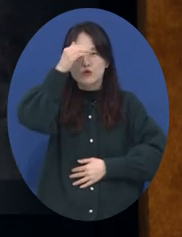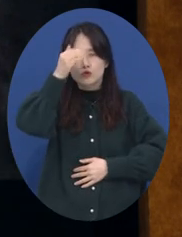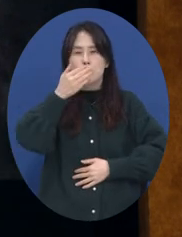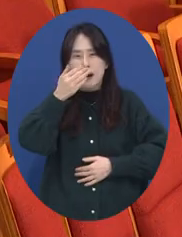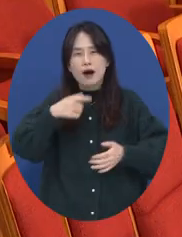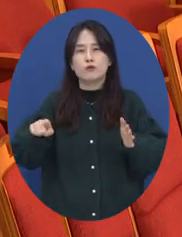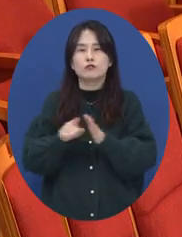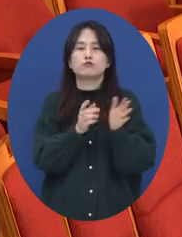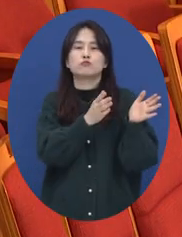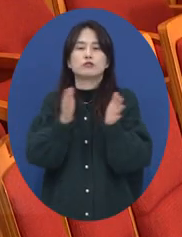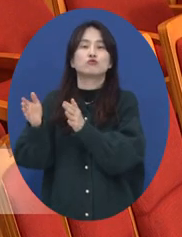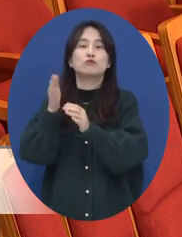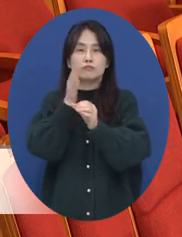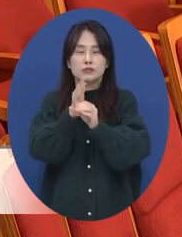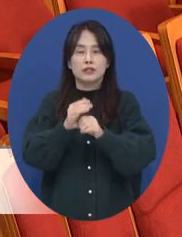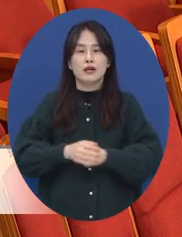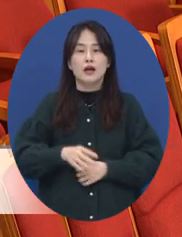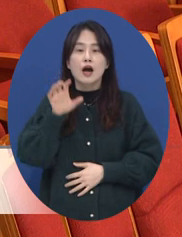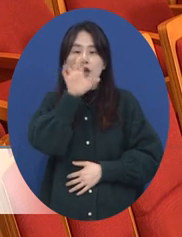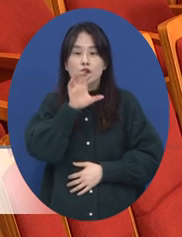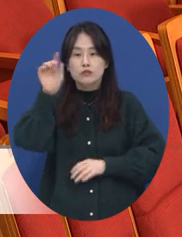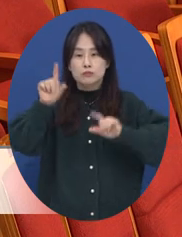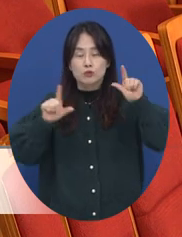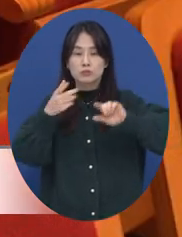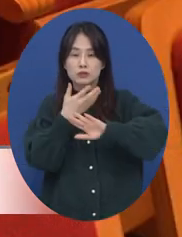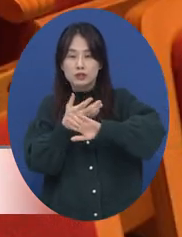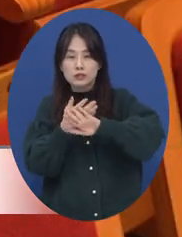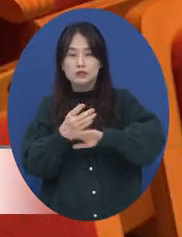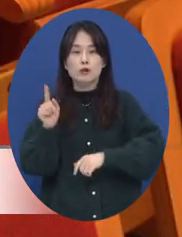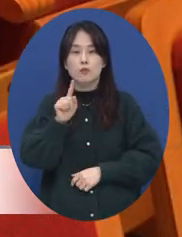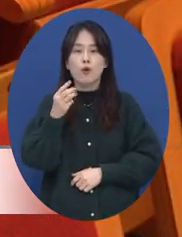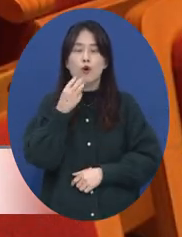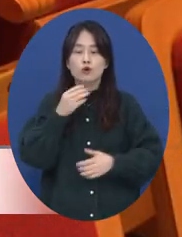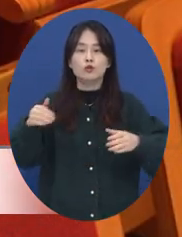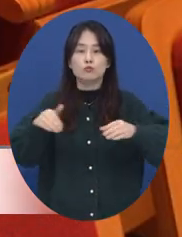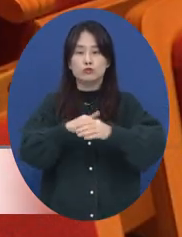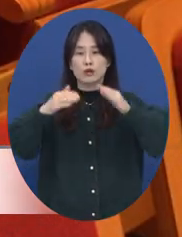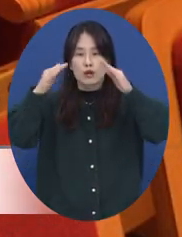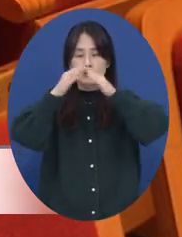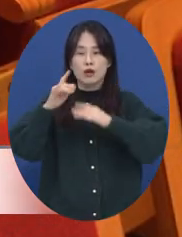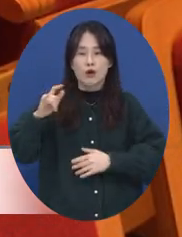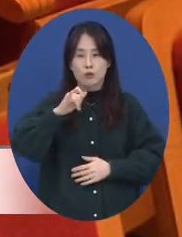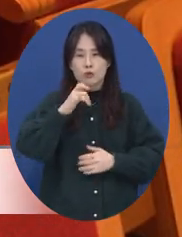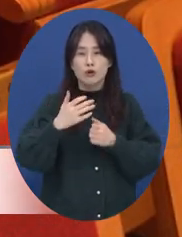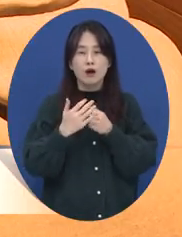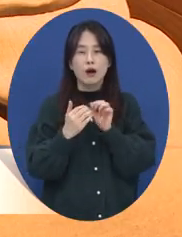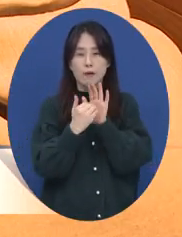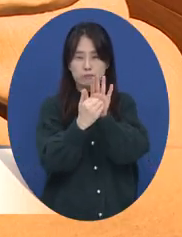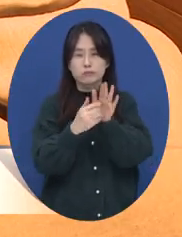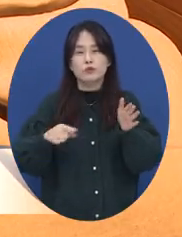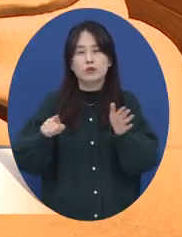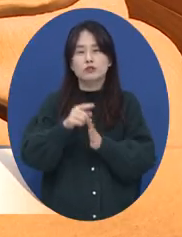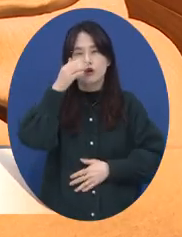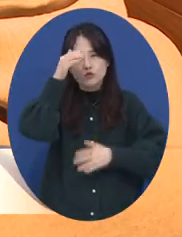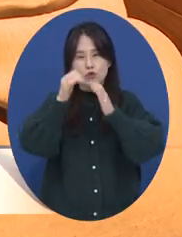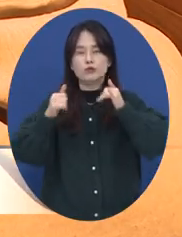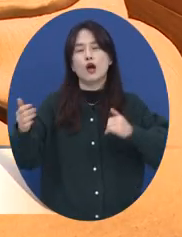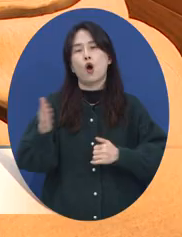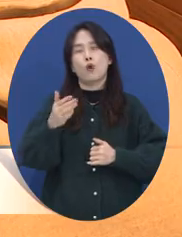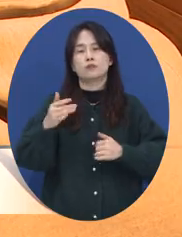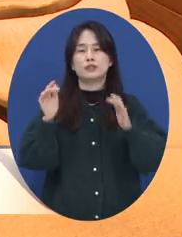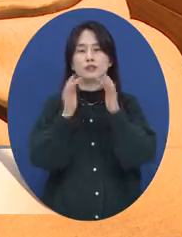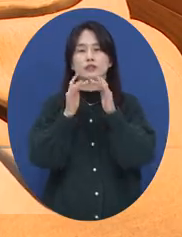준비하고 있습니다. 연습 모습이 달라진 건 경기도 문화의 전당이 감염병 확산을 막기 위해 관객 없이 인터넷을